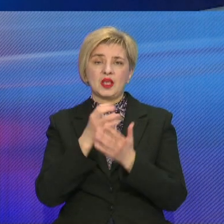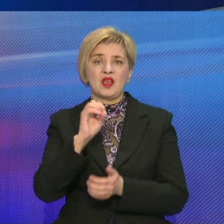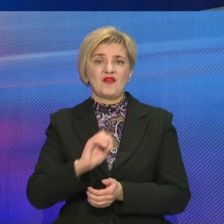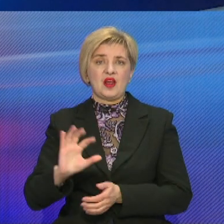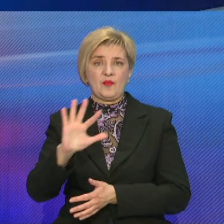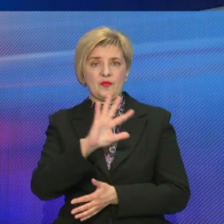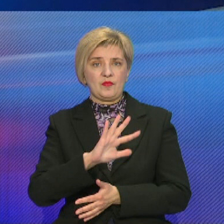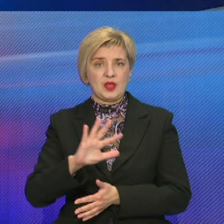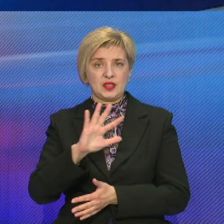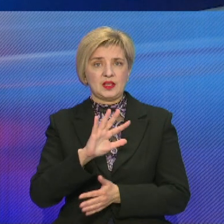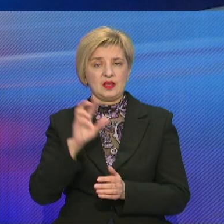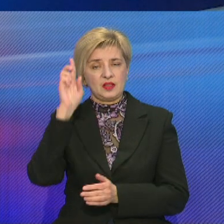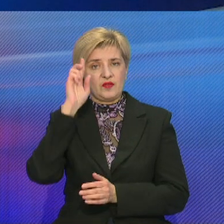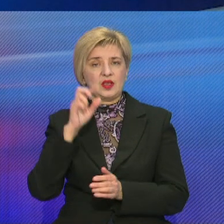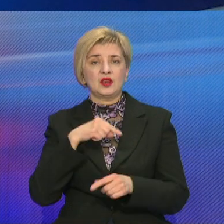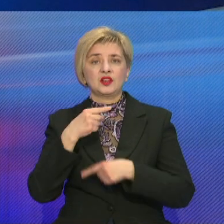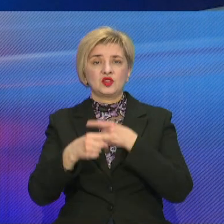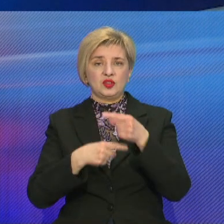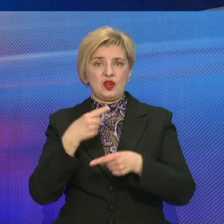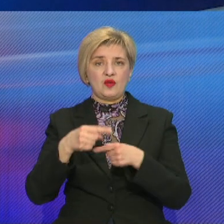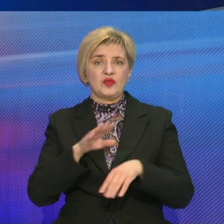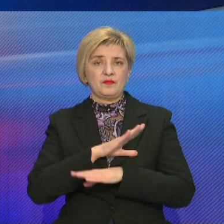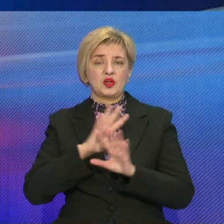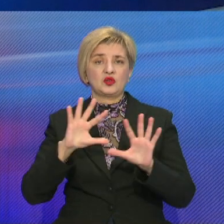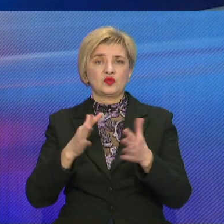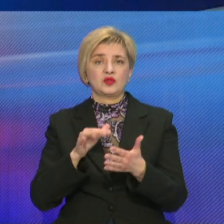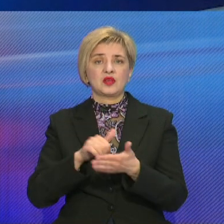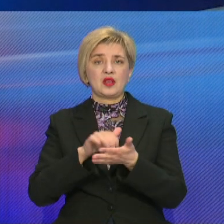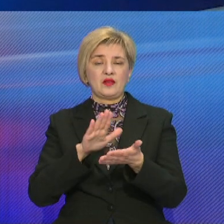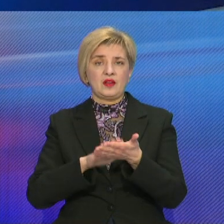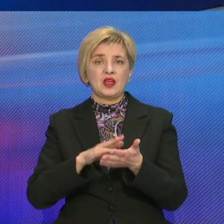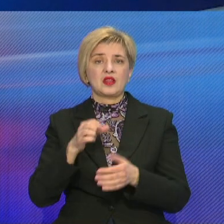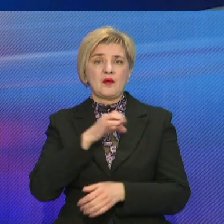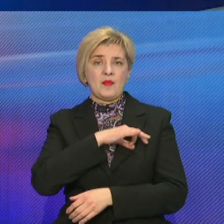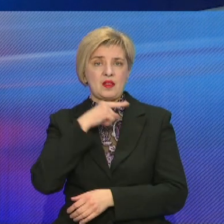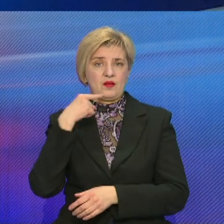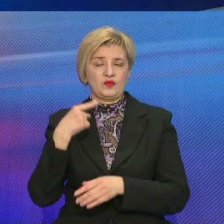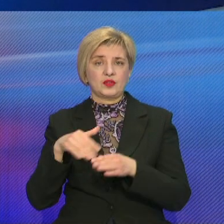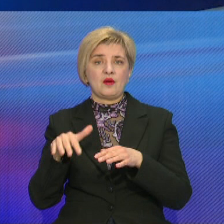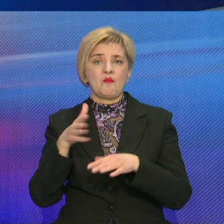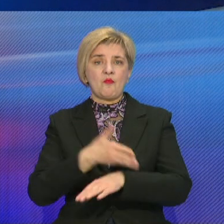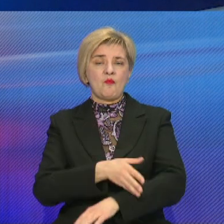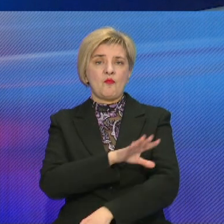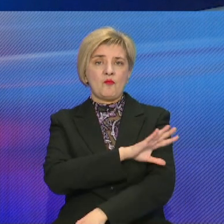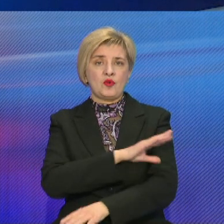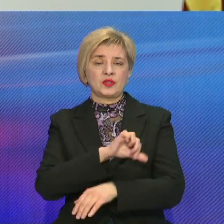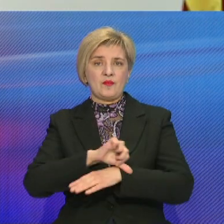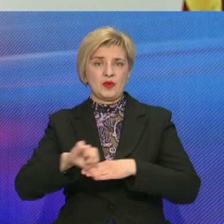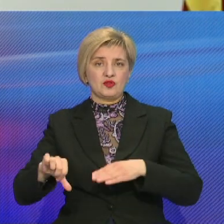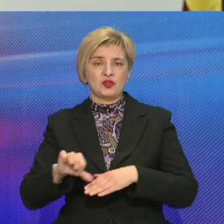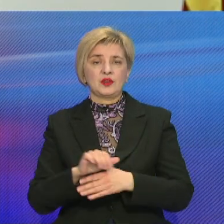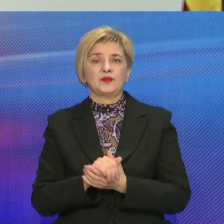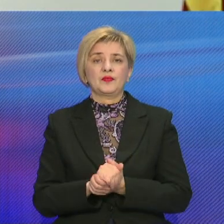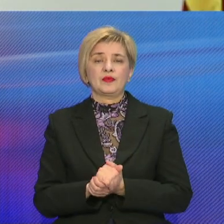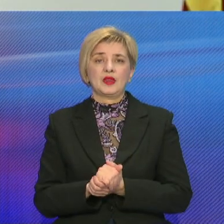Черговий смертний випадок зареєстрований на білорусько-польській межі. Тут знайдена нова ахвяра польської гостинності.